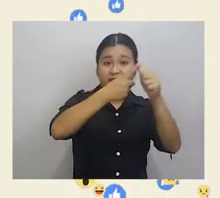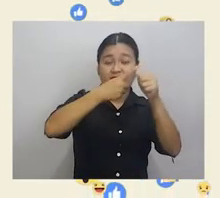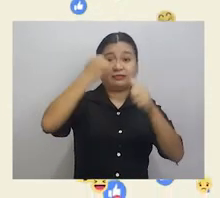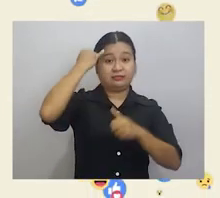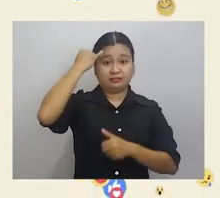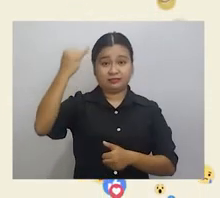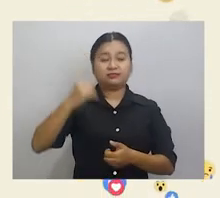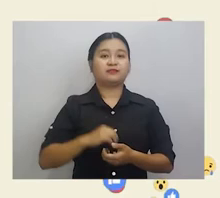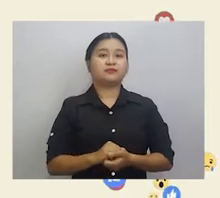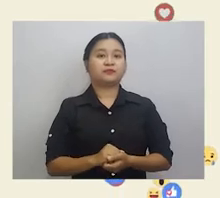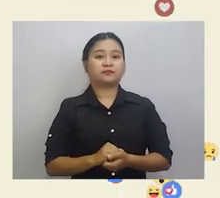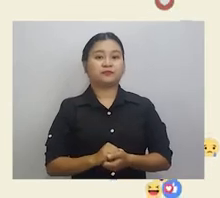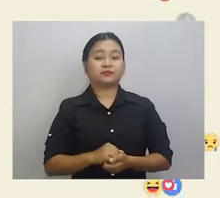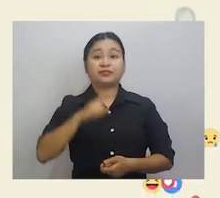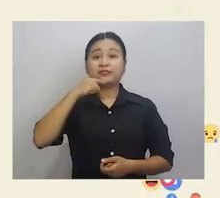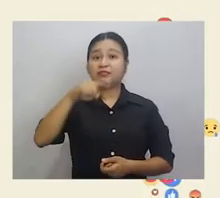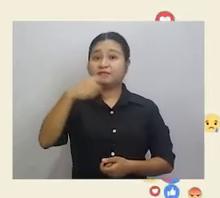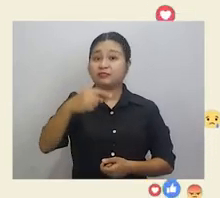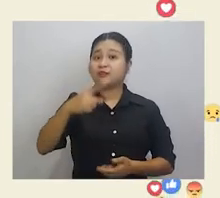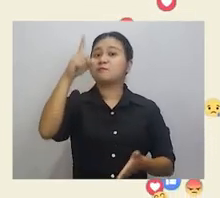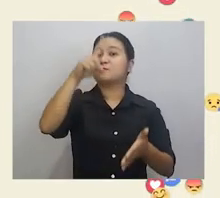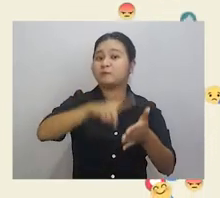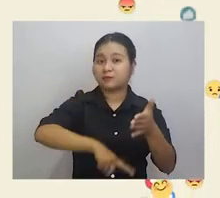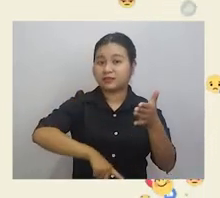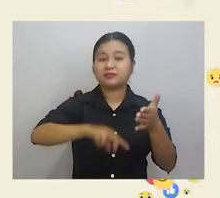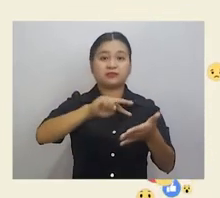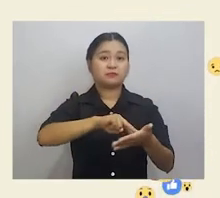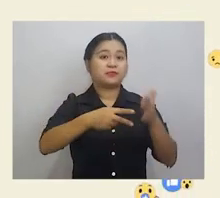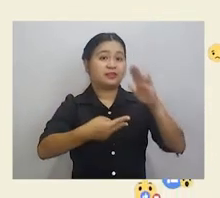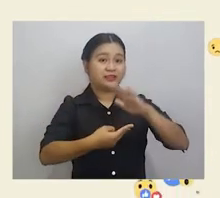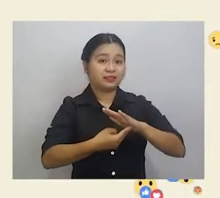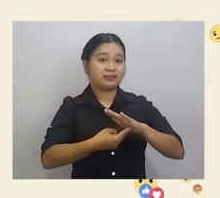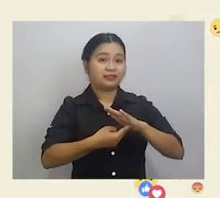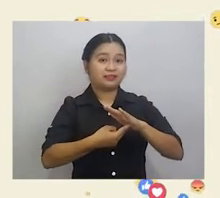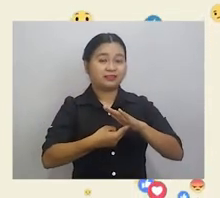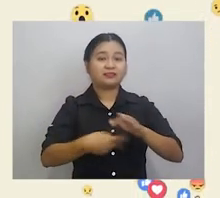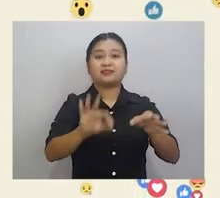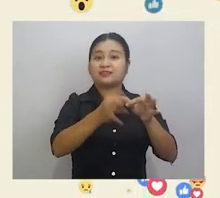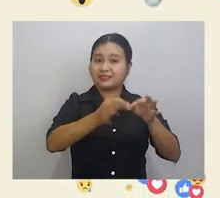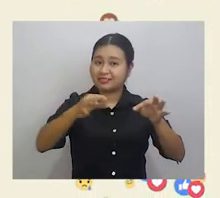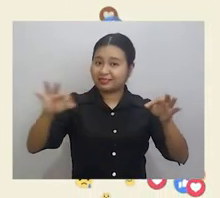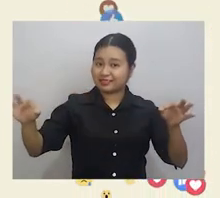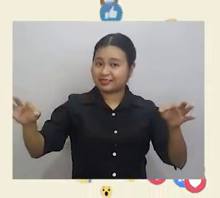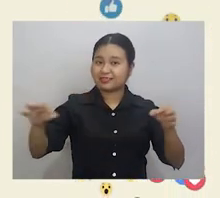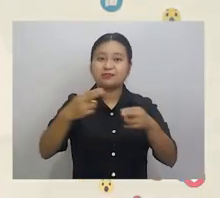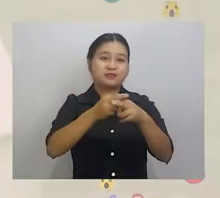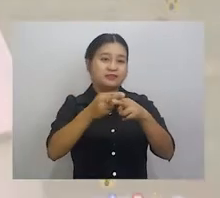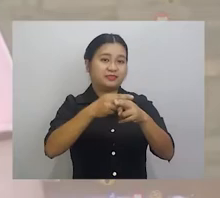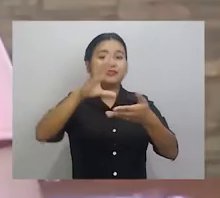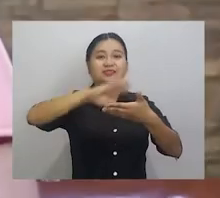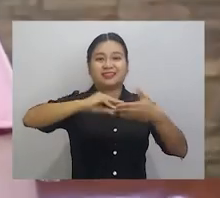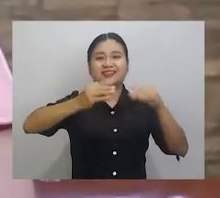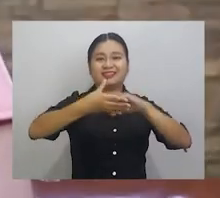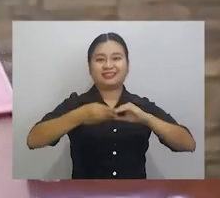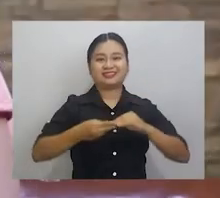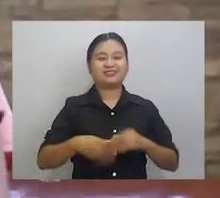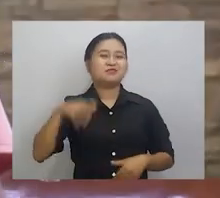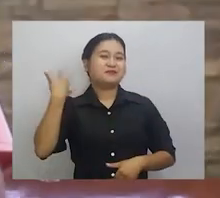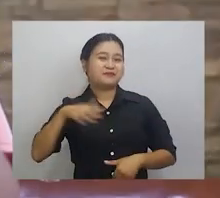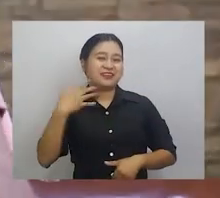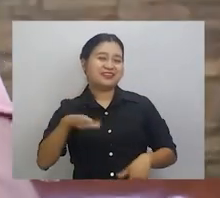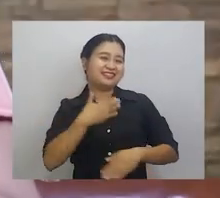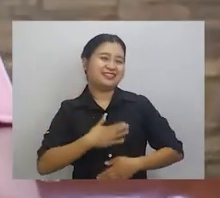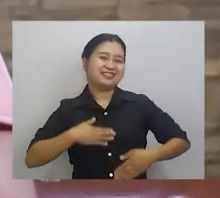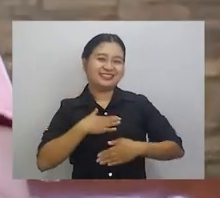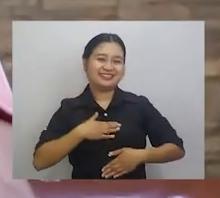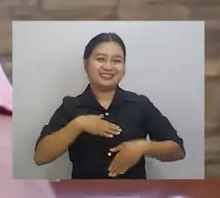diwa. Sinasabi nito kung ano ang ibig sabihin ng mga pangungusap o maikling kwento. Nakakatuwa naman ang maglang